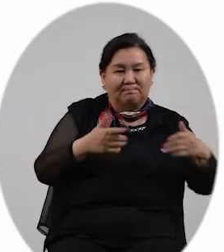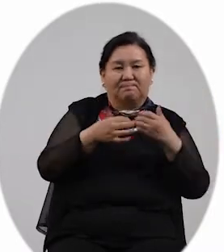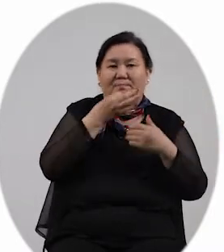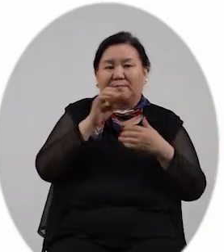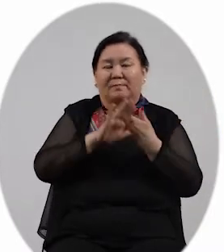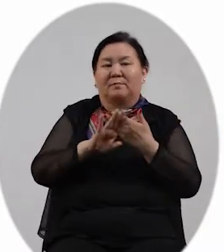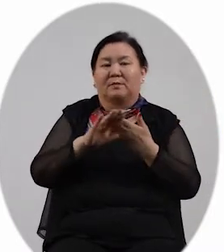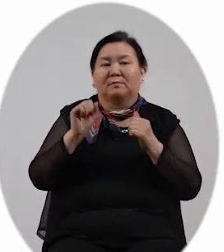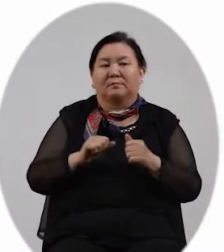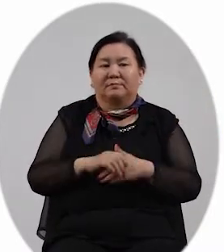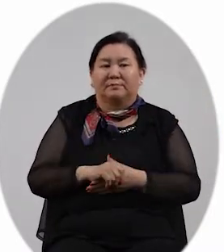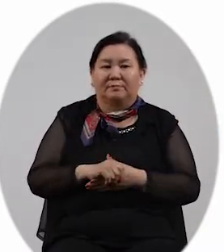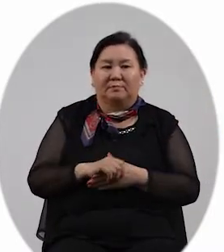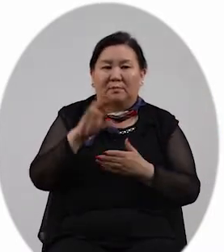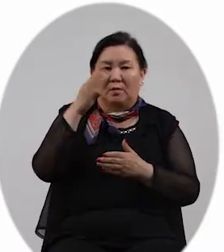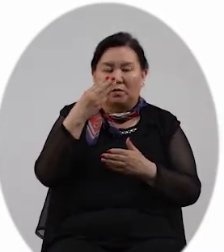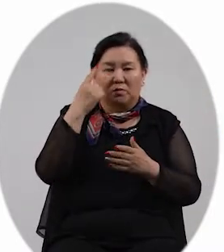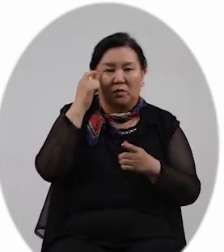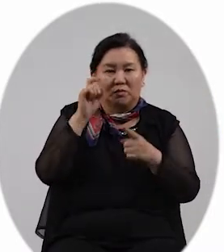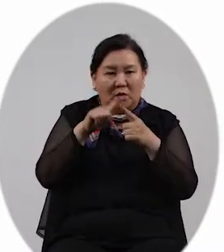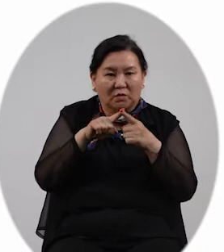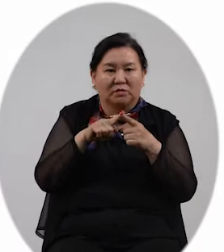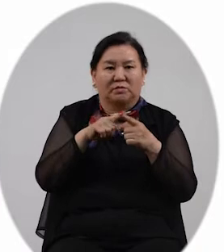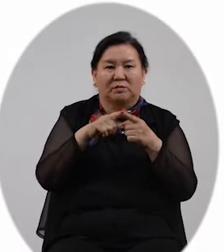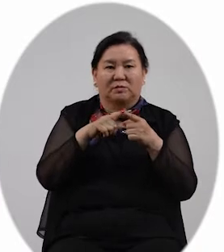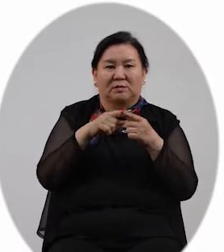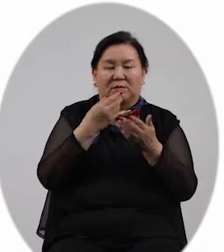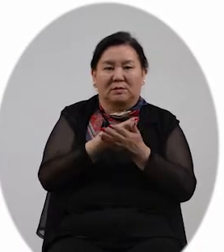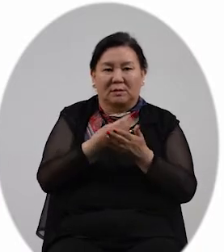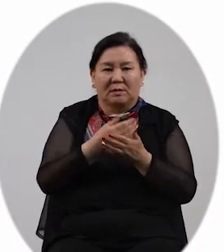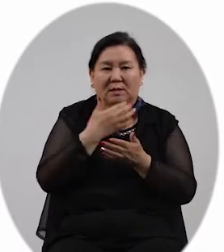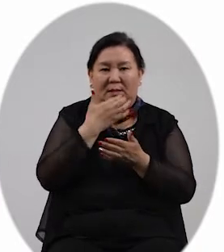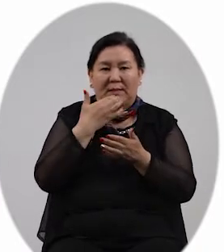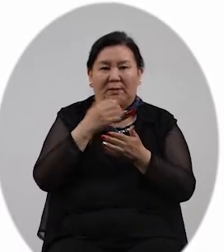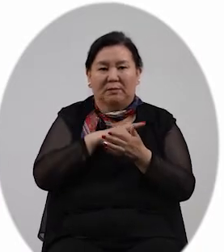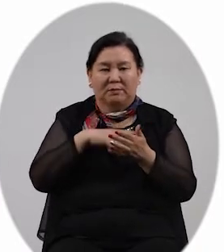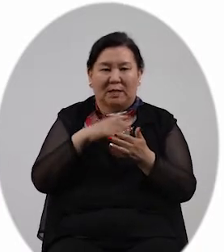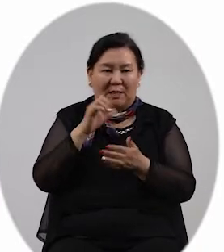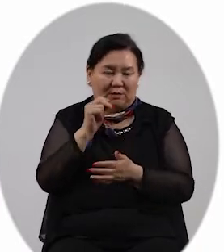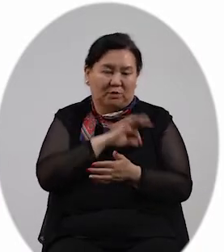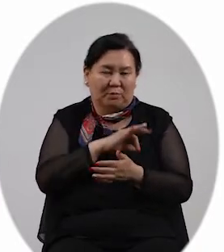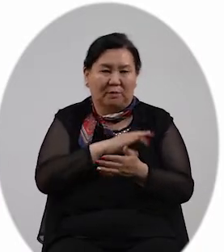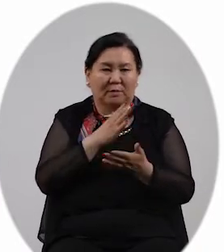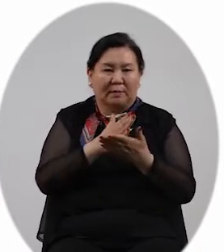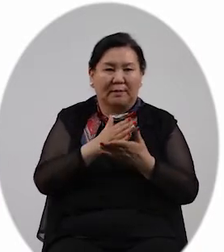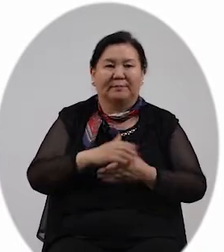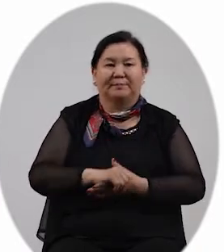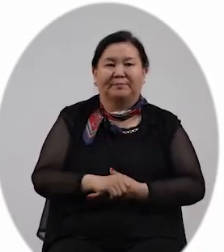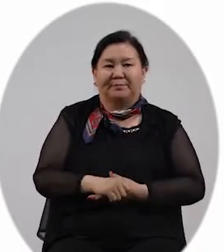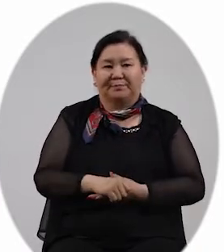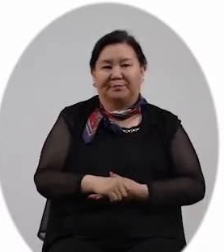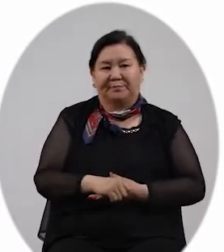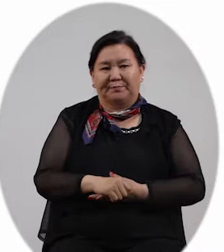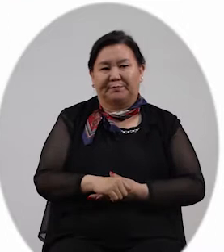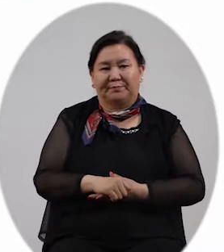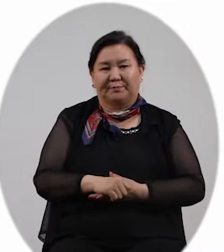бичиг баримтуудыг бол тодорхой зорилготой байдаг. Ингэснээр бол өөр ингэсэн ач холбогдлыг агуулж